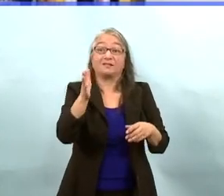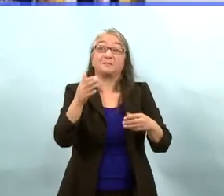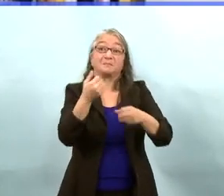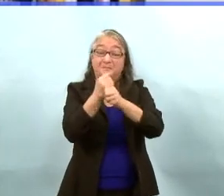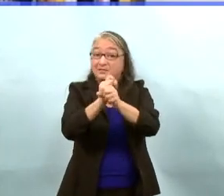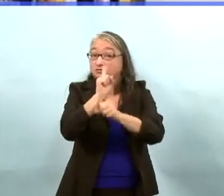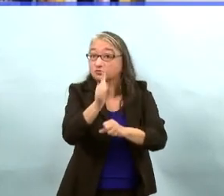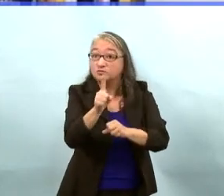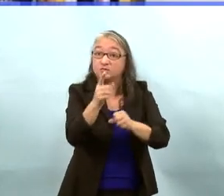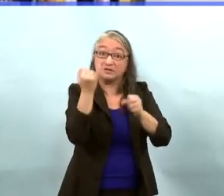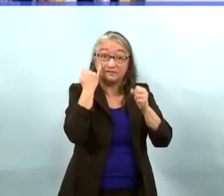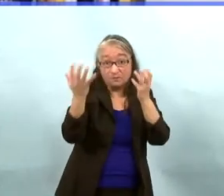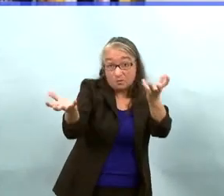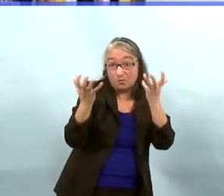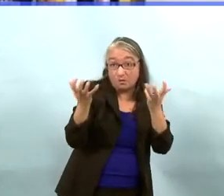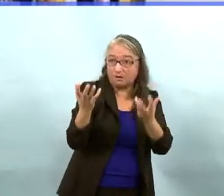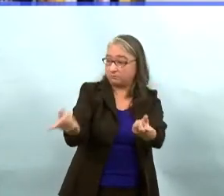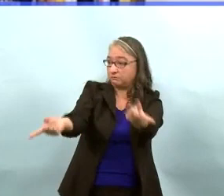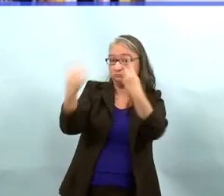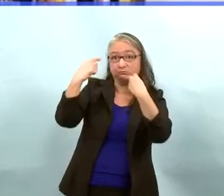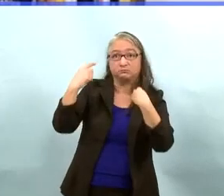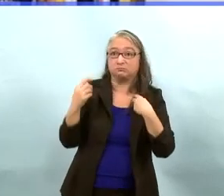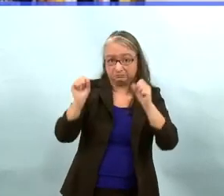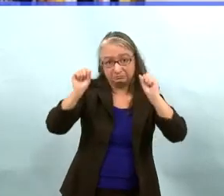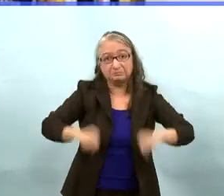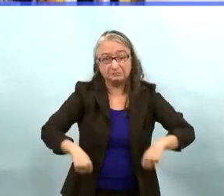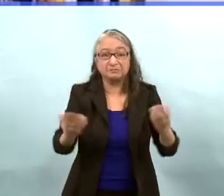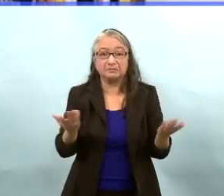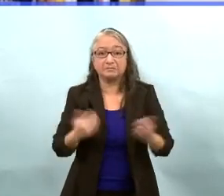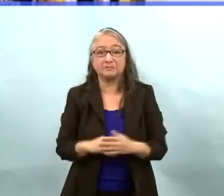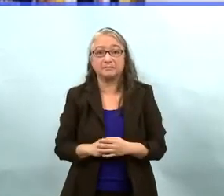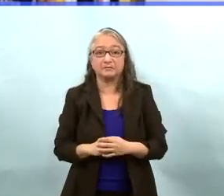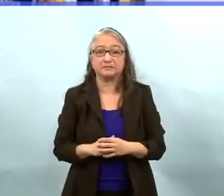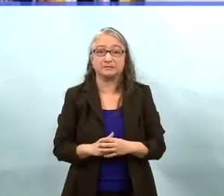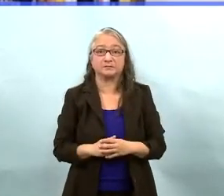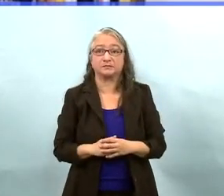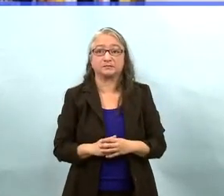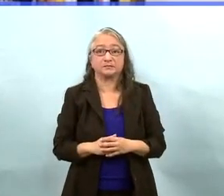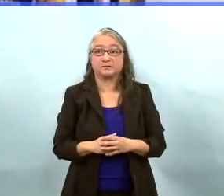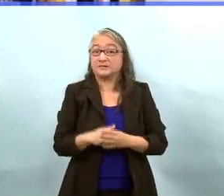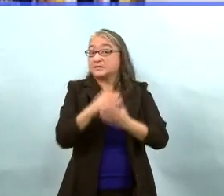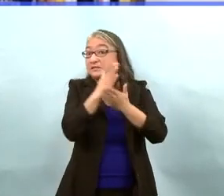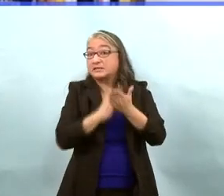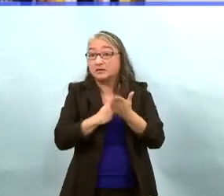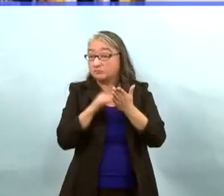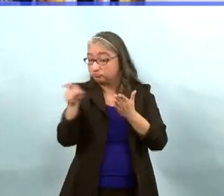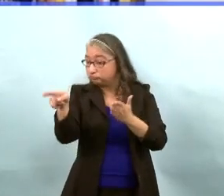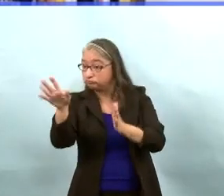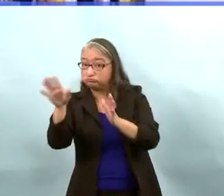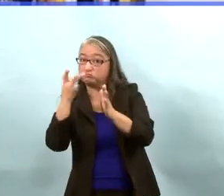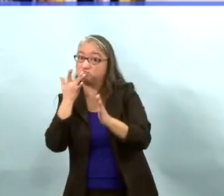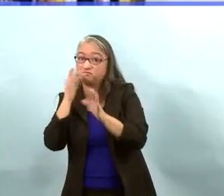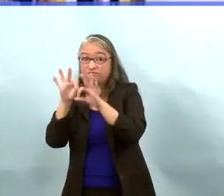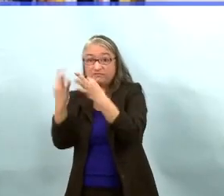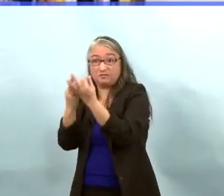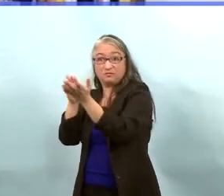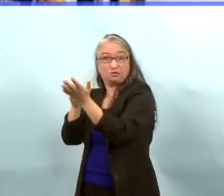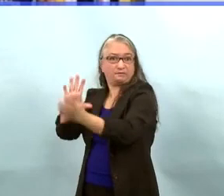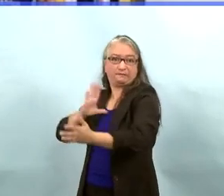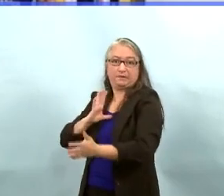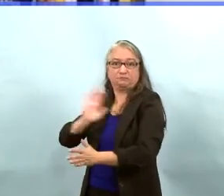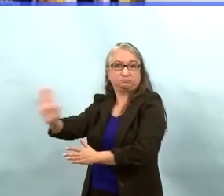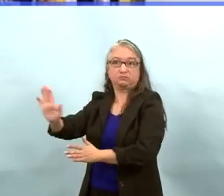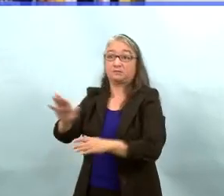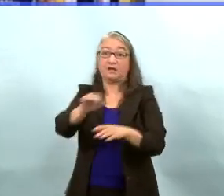d'une manière pratique. Alors, certaines régions vont avoir un pourcentage plus élevé qui va être distribué par les autorités de santé publique